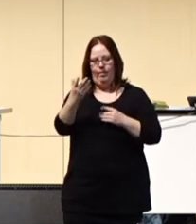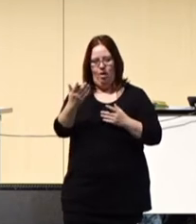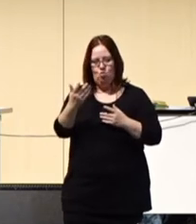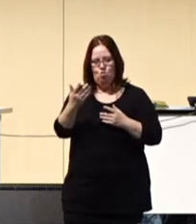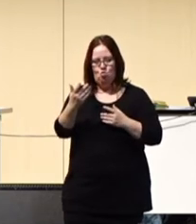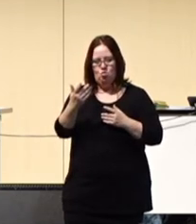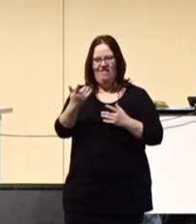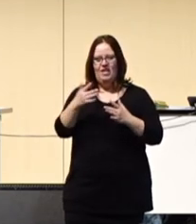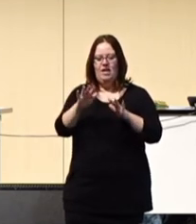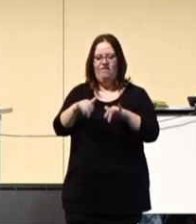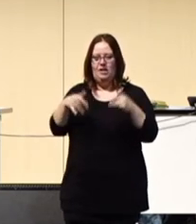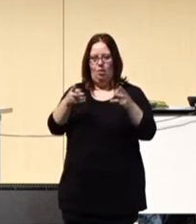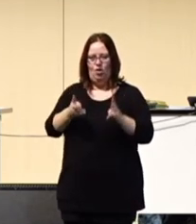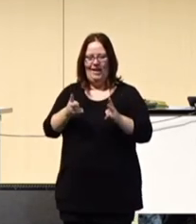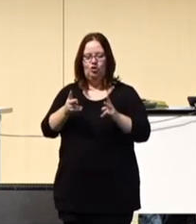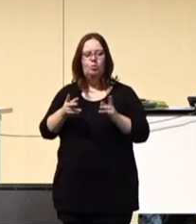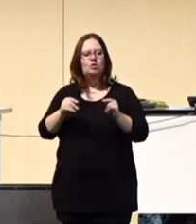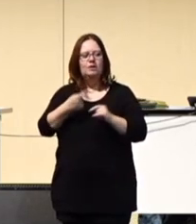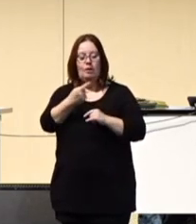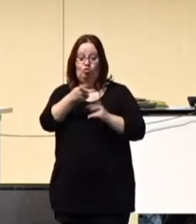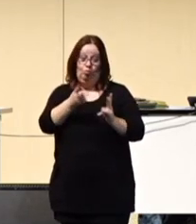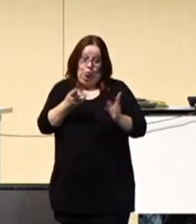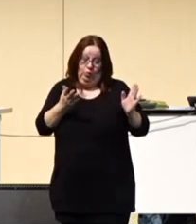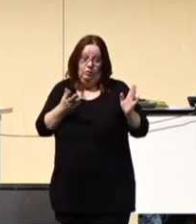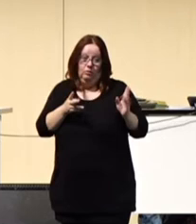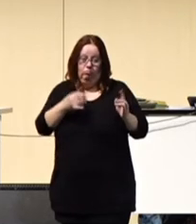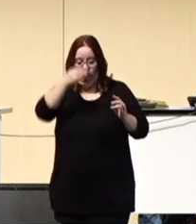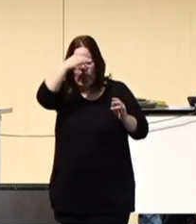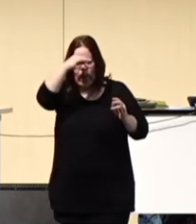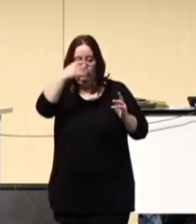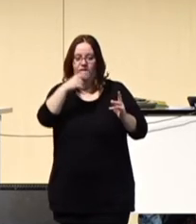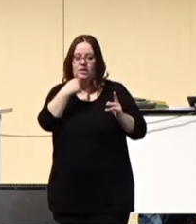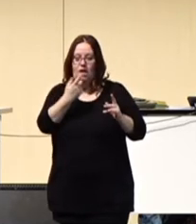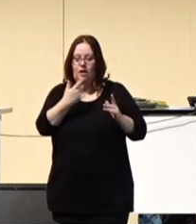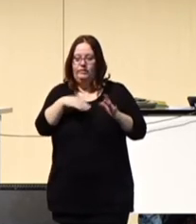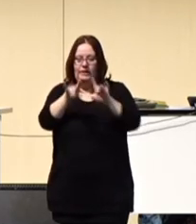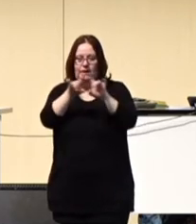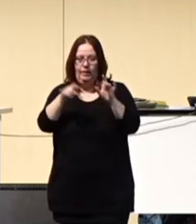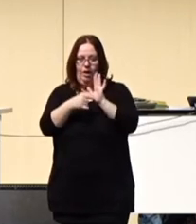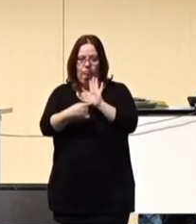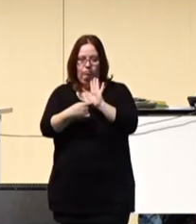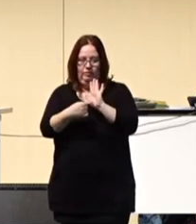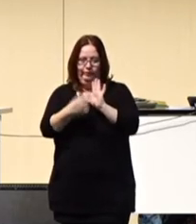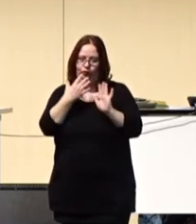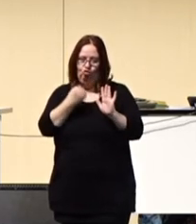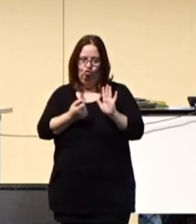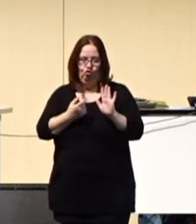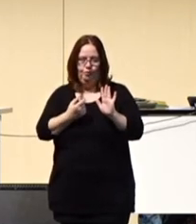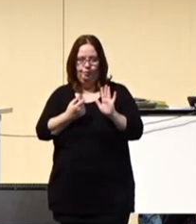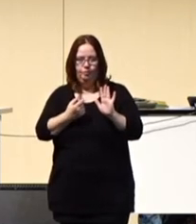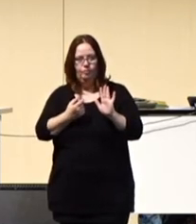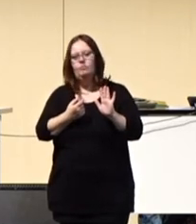bisschen das Versammlungsrecht am Rande streift. Sie haben völlig recht, indem Sie auf das Thema aufmerksam machen,